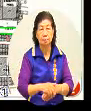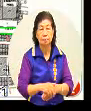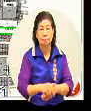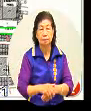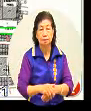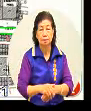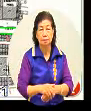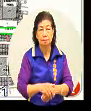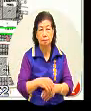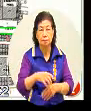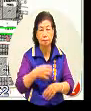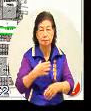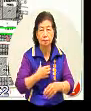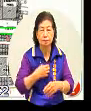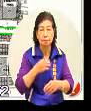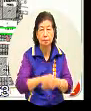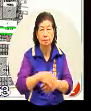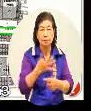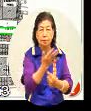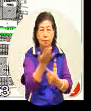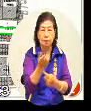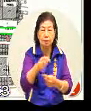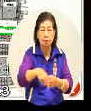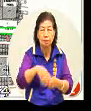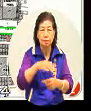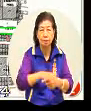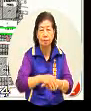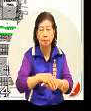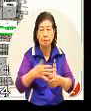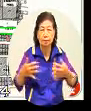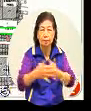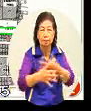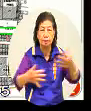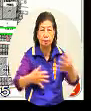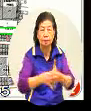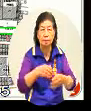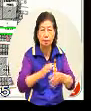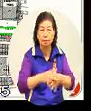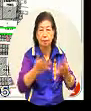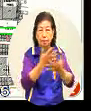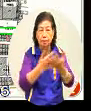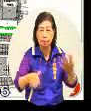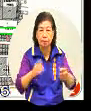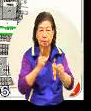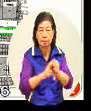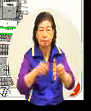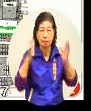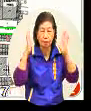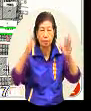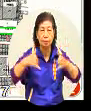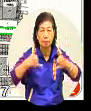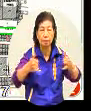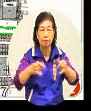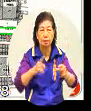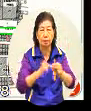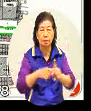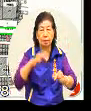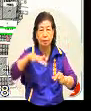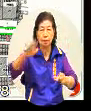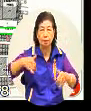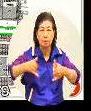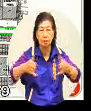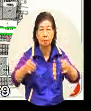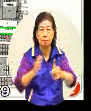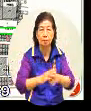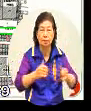咱阿莲呢，会使讲哦，市区的交通网啊，中正路、甲中山路。啊！这条民族路，